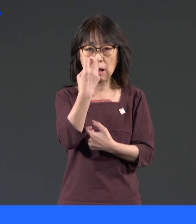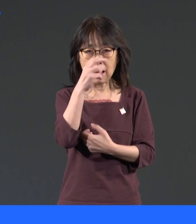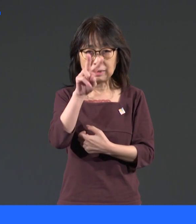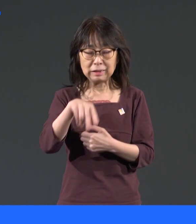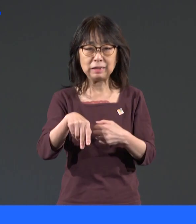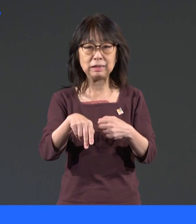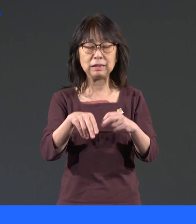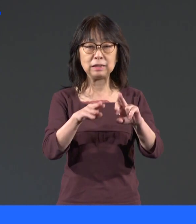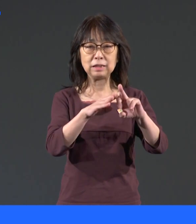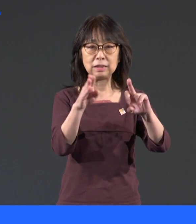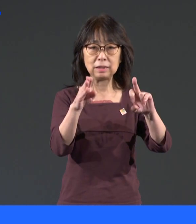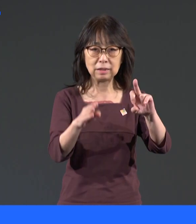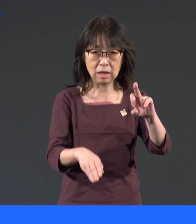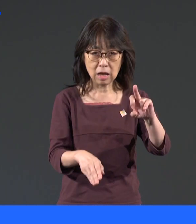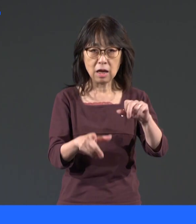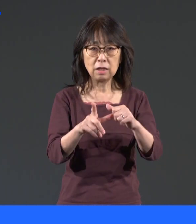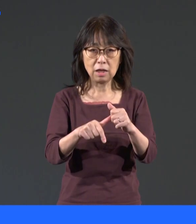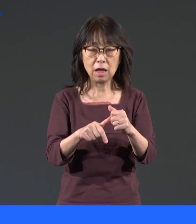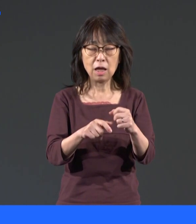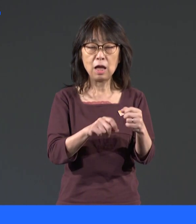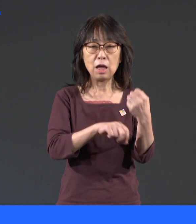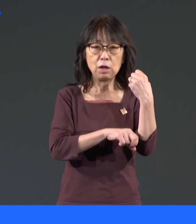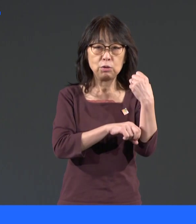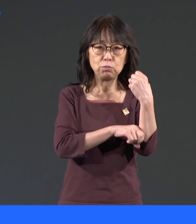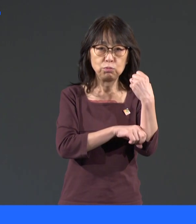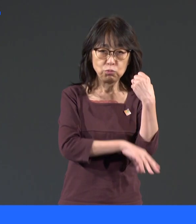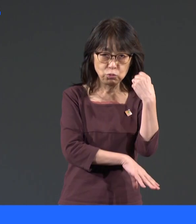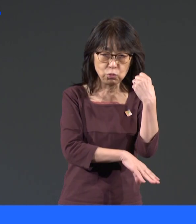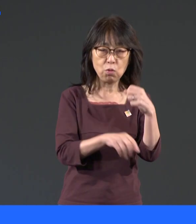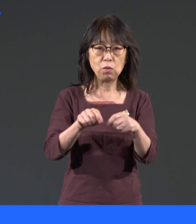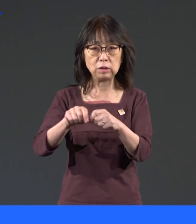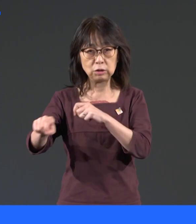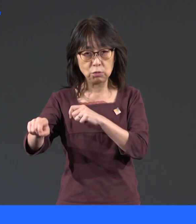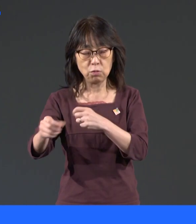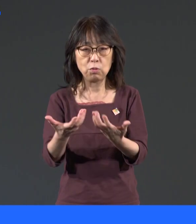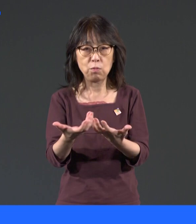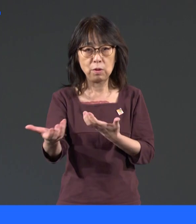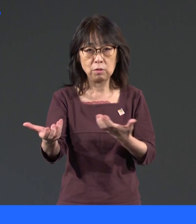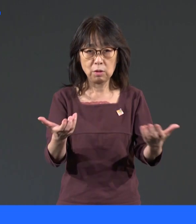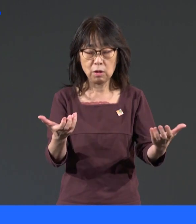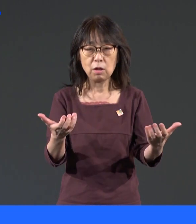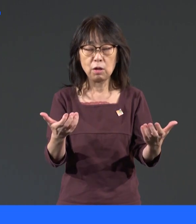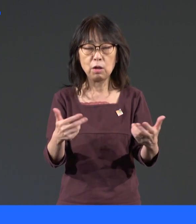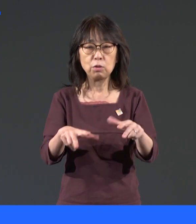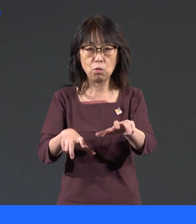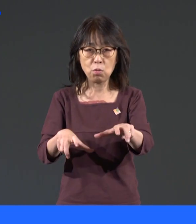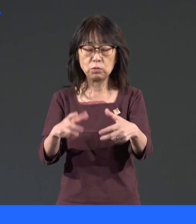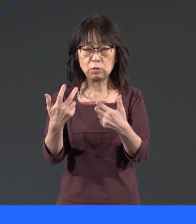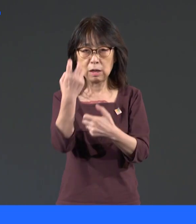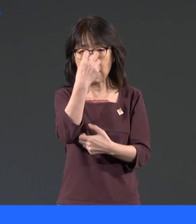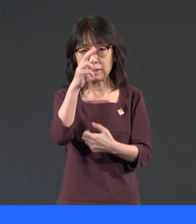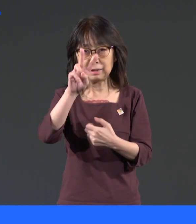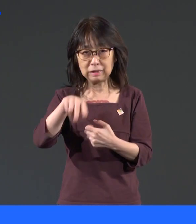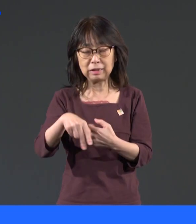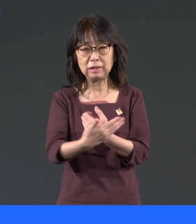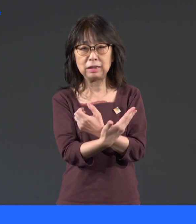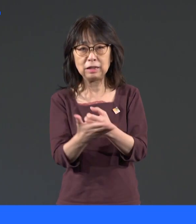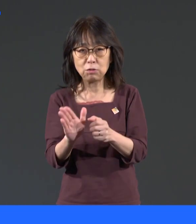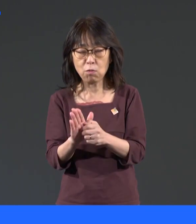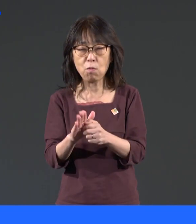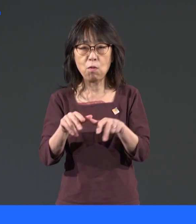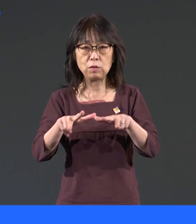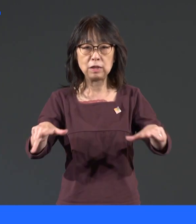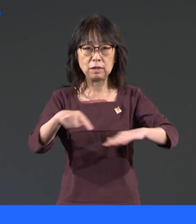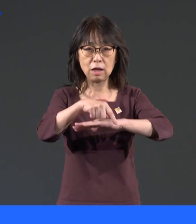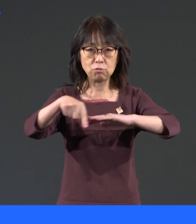と秘書にあの機能を分散する形で動物愛護管理にかかる政策や業務を行なってきたところであります